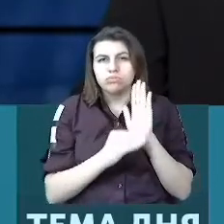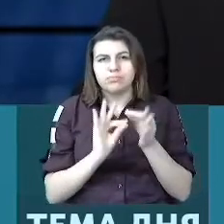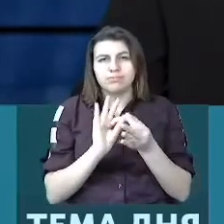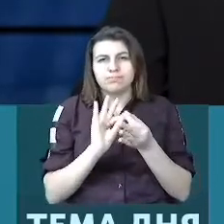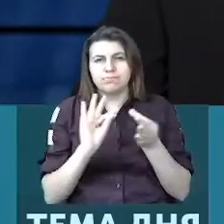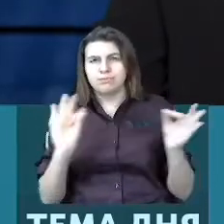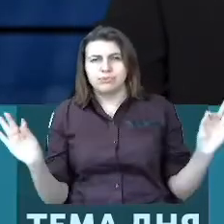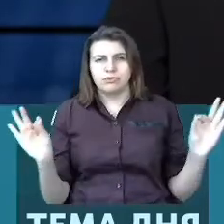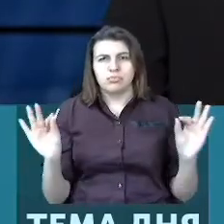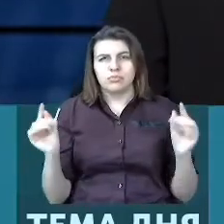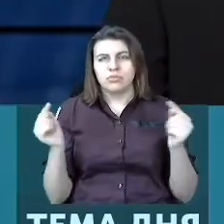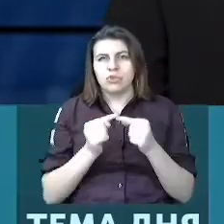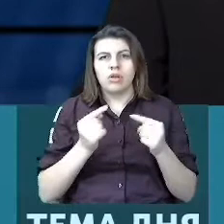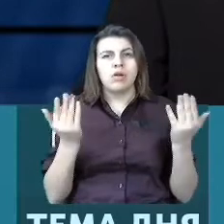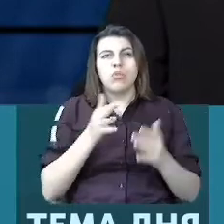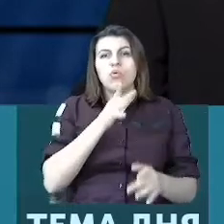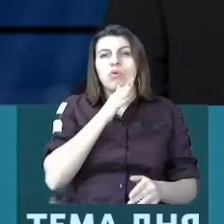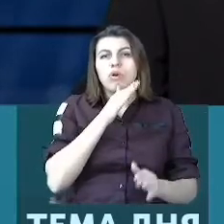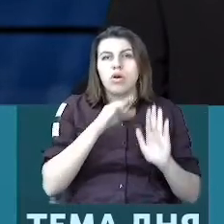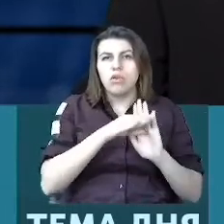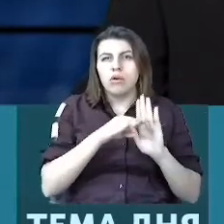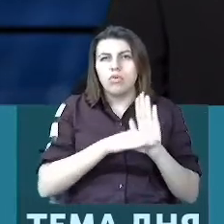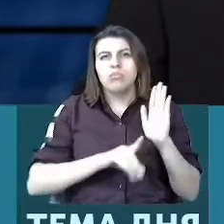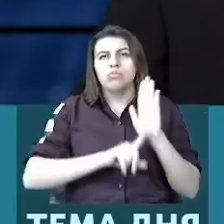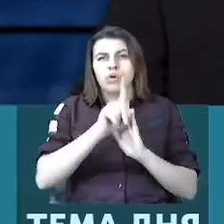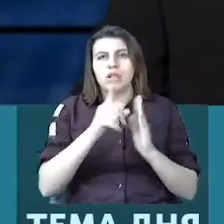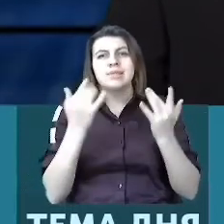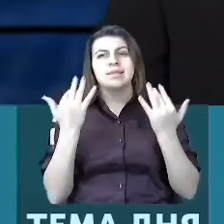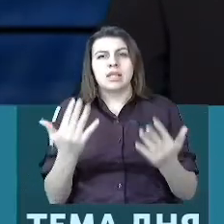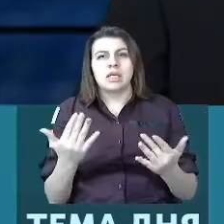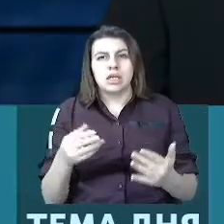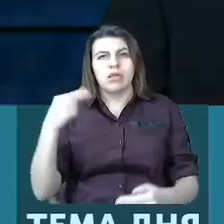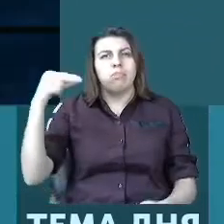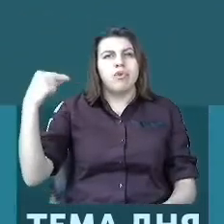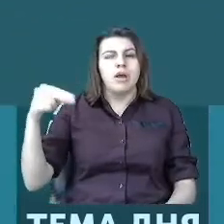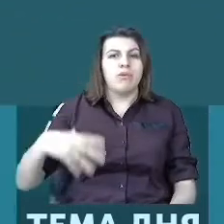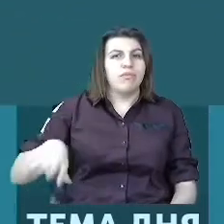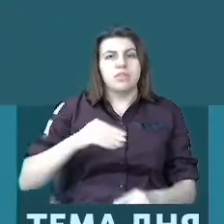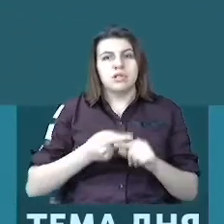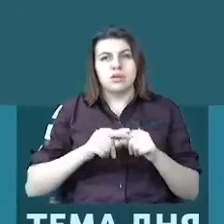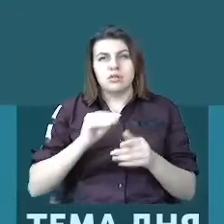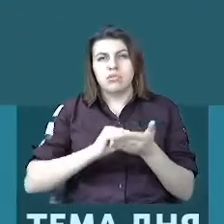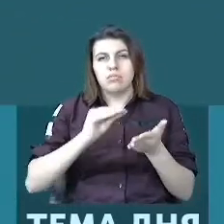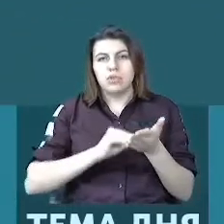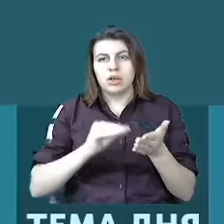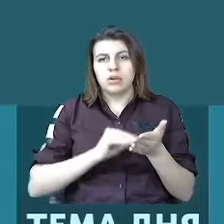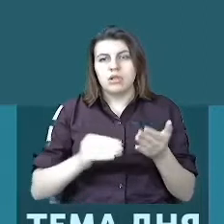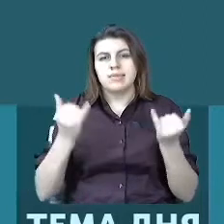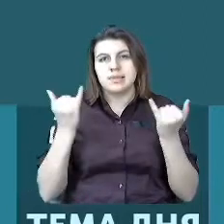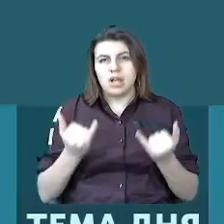з якого часу починається, скільки триває, коли перерва. Все це прописувалося саме і прописується зараз в